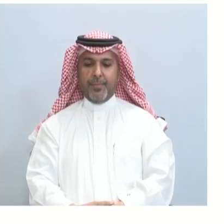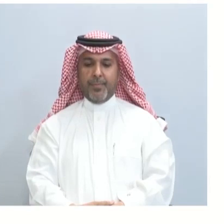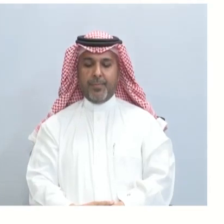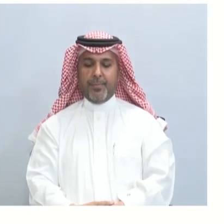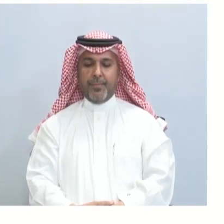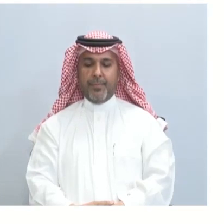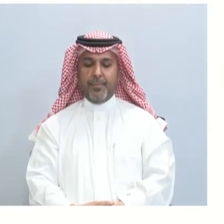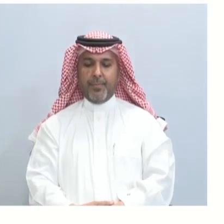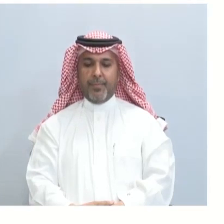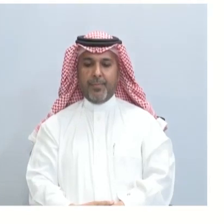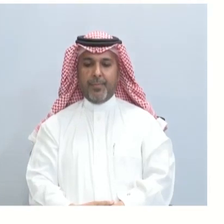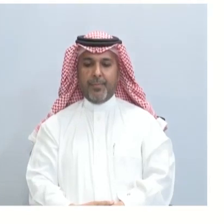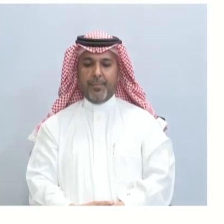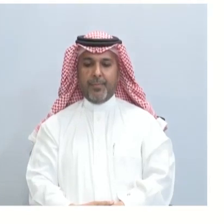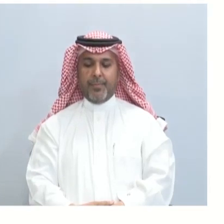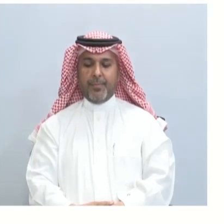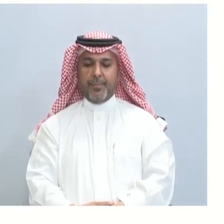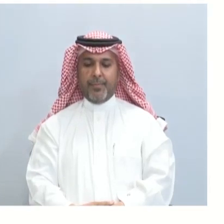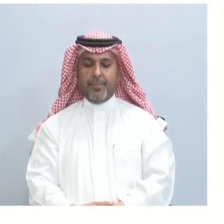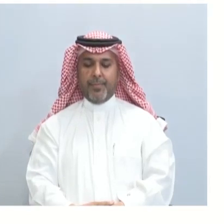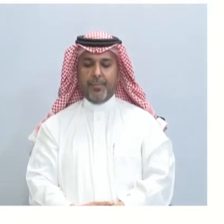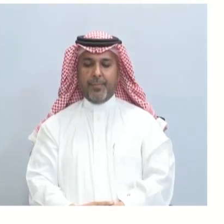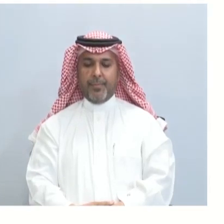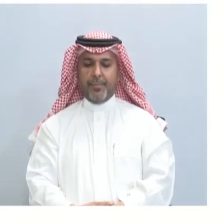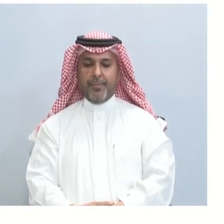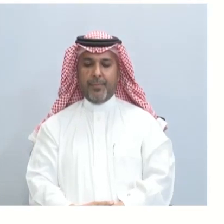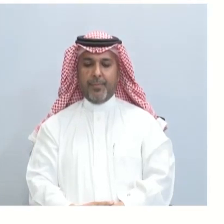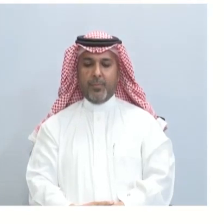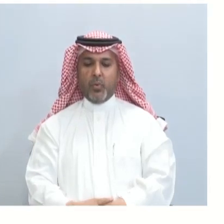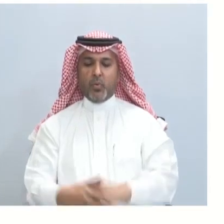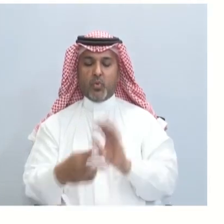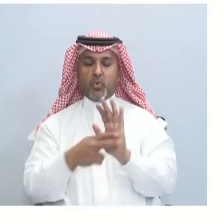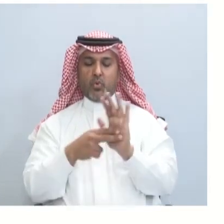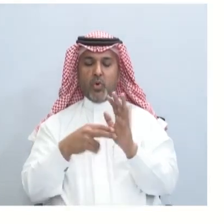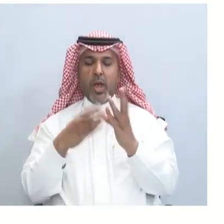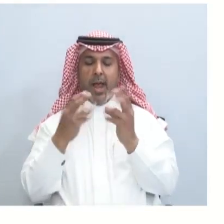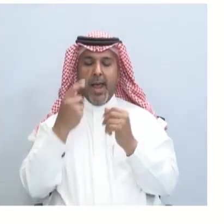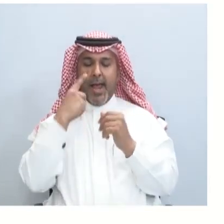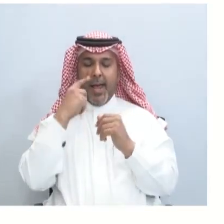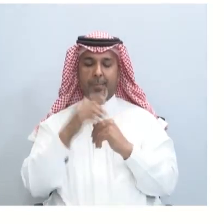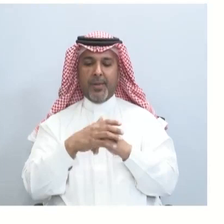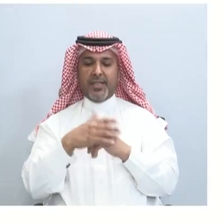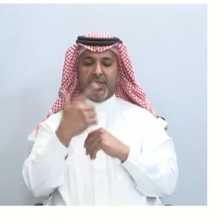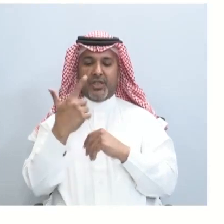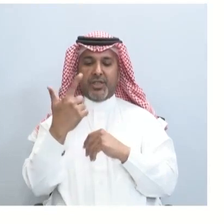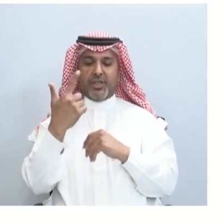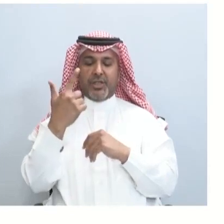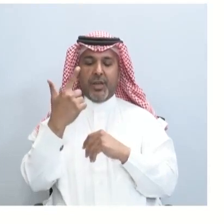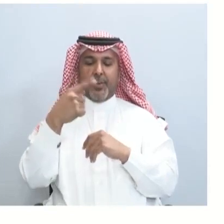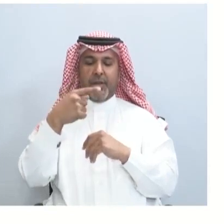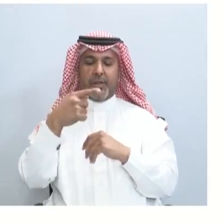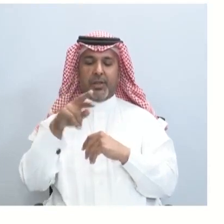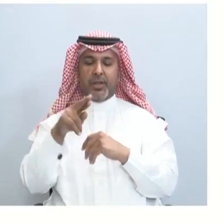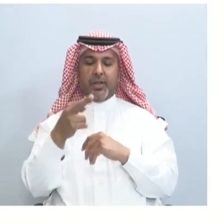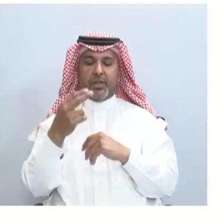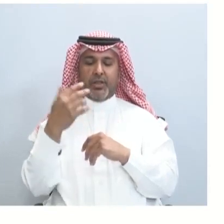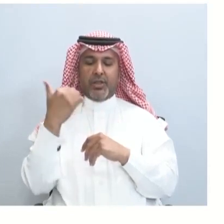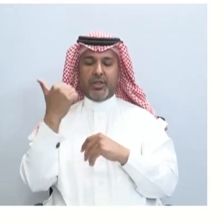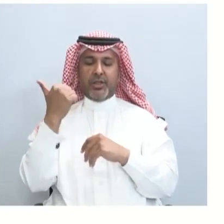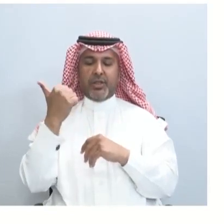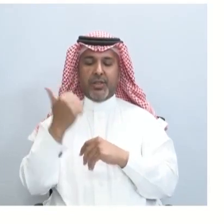ضرب 35% للتربيع نعم سوف تكون الاجابه هي 17.6 سم